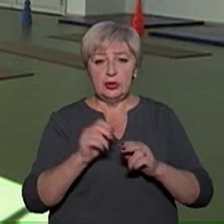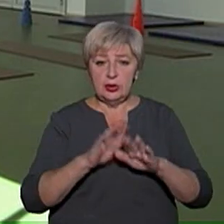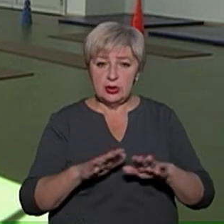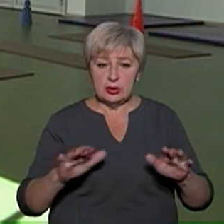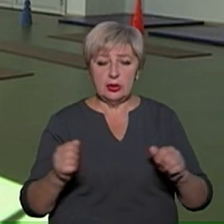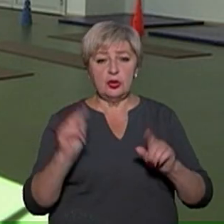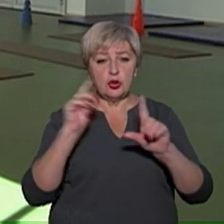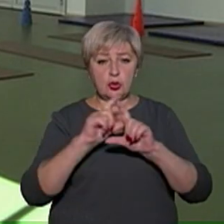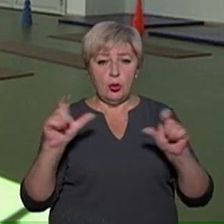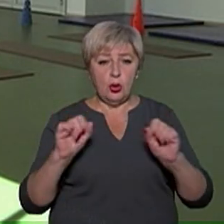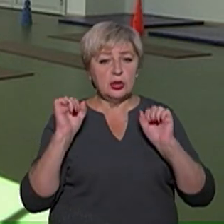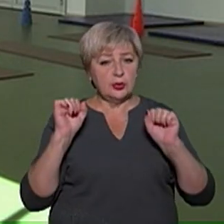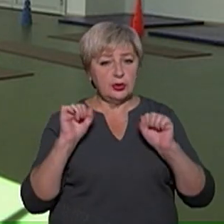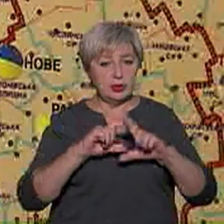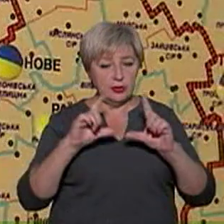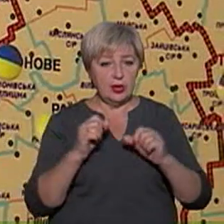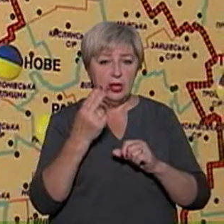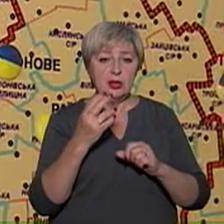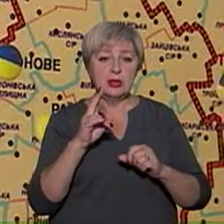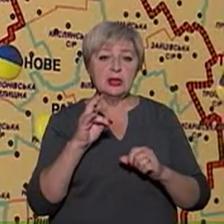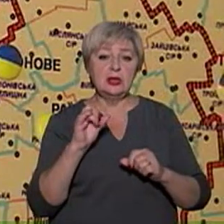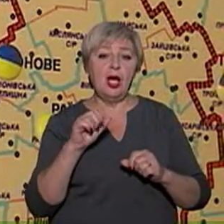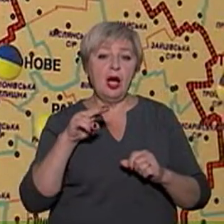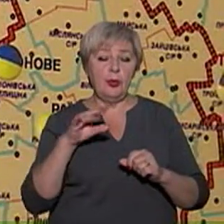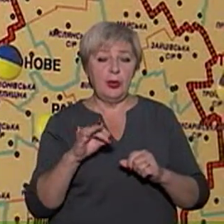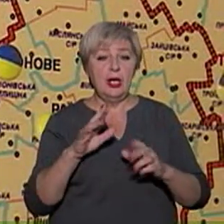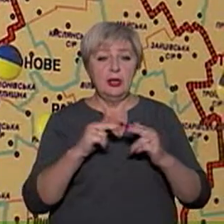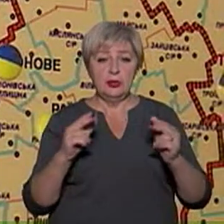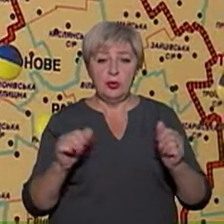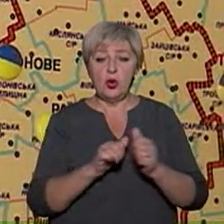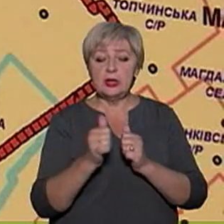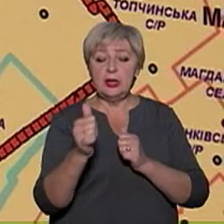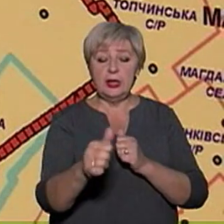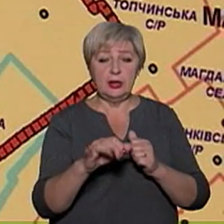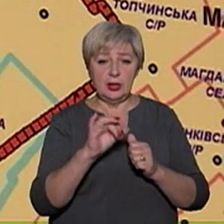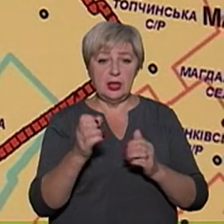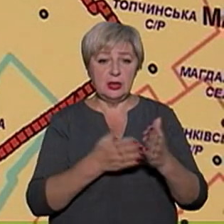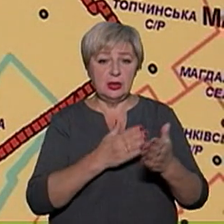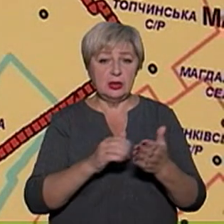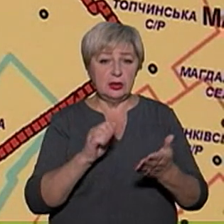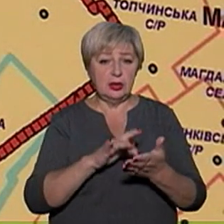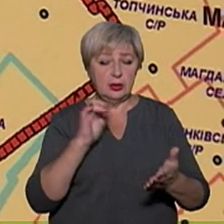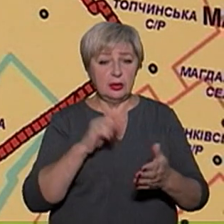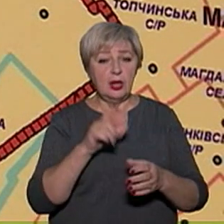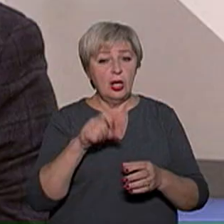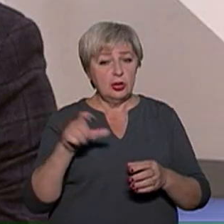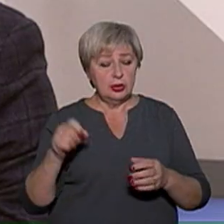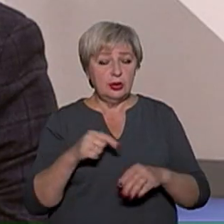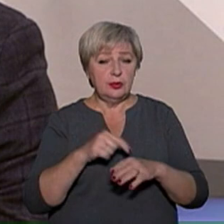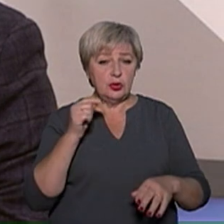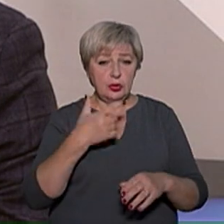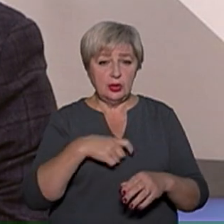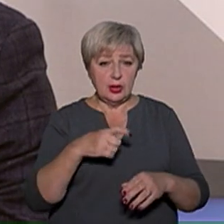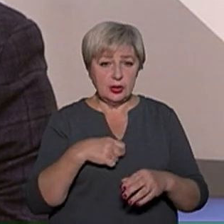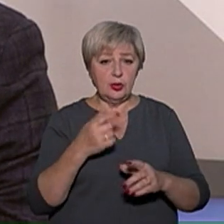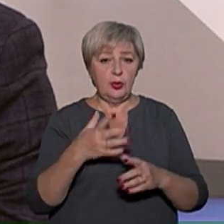спортивні комплекси і ЦНАПи. Дніпропетровщина – лідери з децентралізації. Її жителі на собі відчують припинення реформи. Депутати